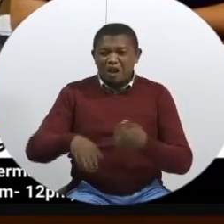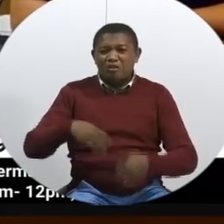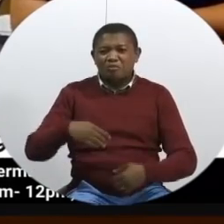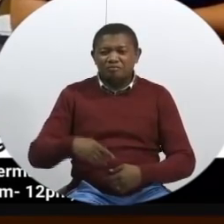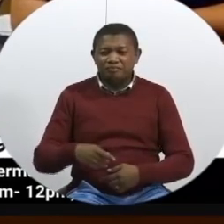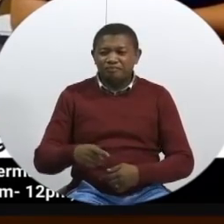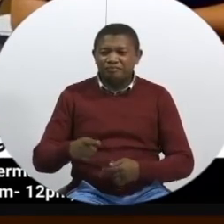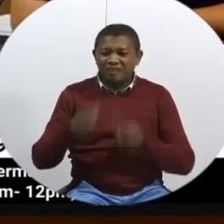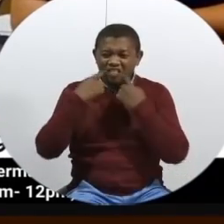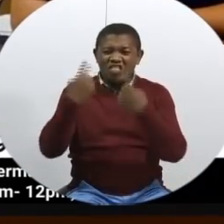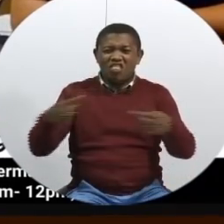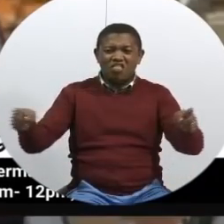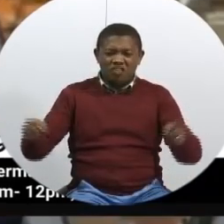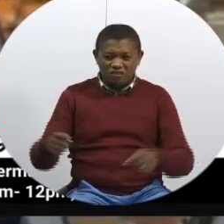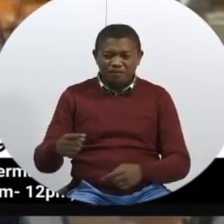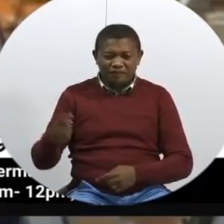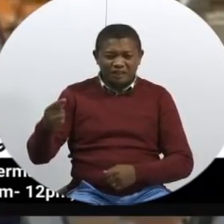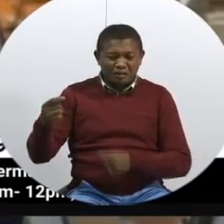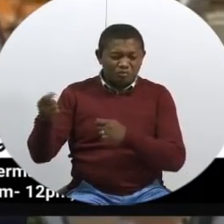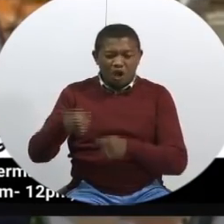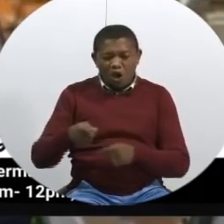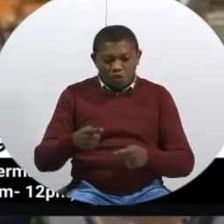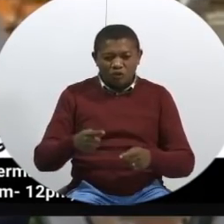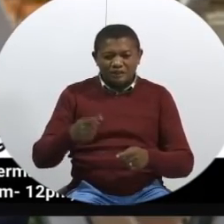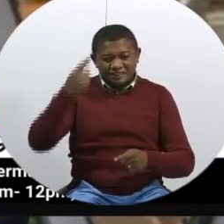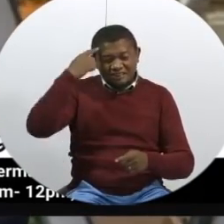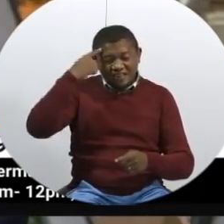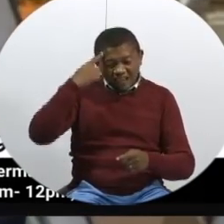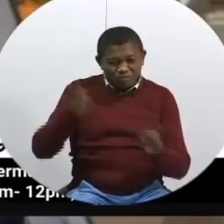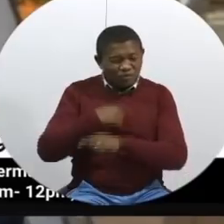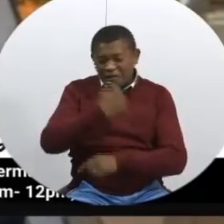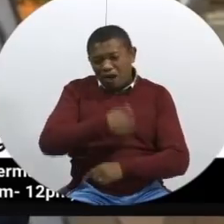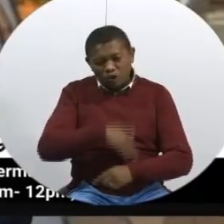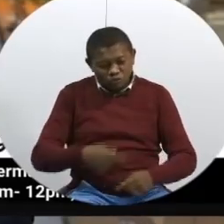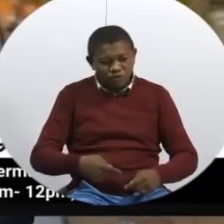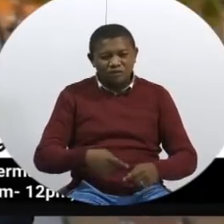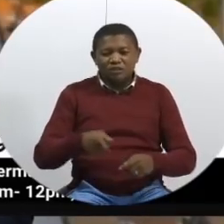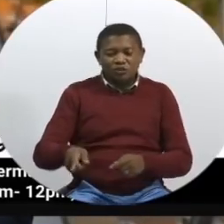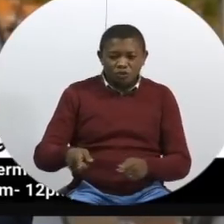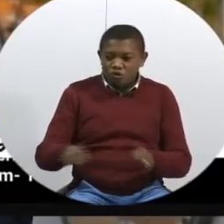mandoto any amin'ny tambazotra maro samihafa any a. Ny mampitovy an'ny